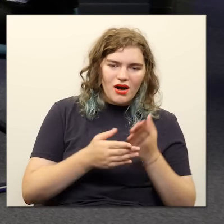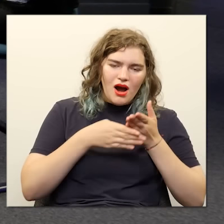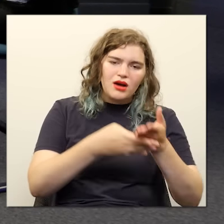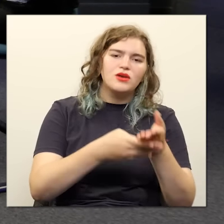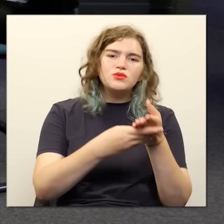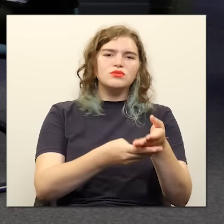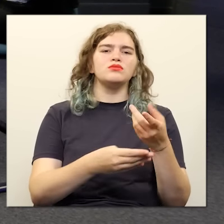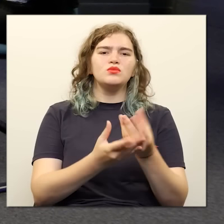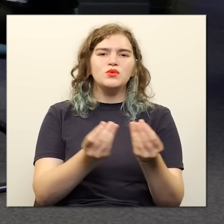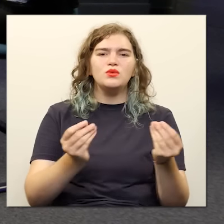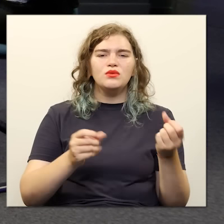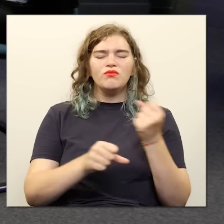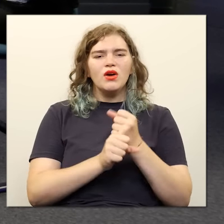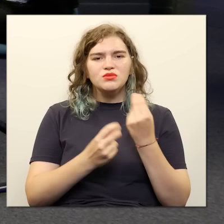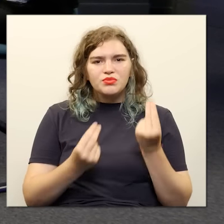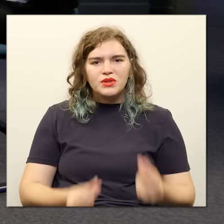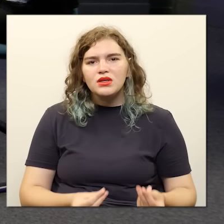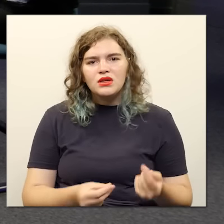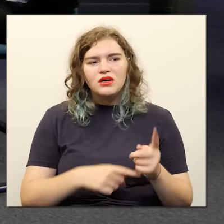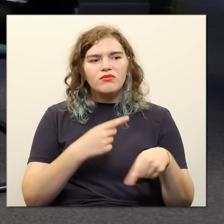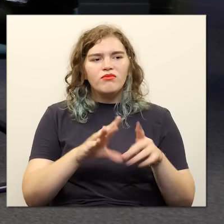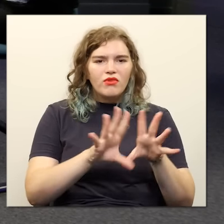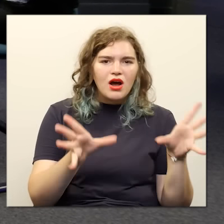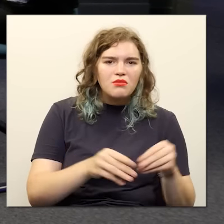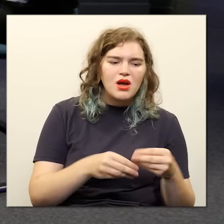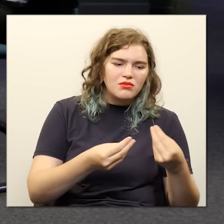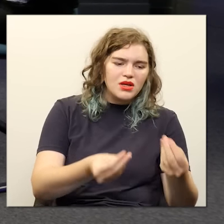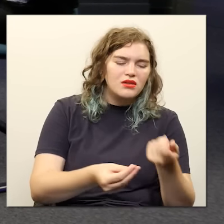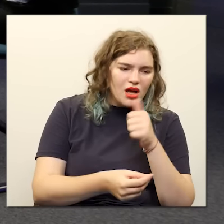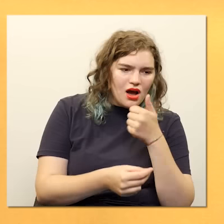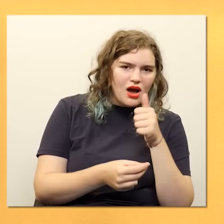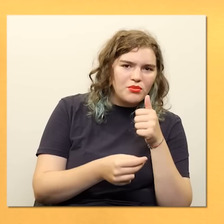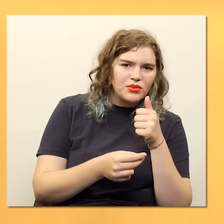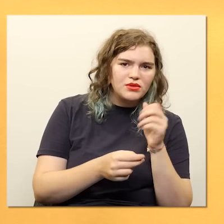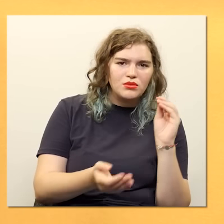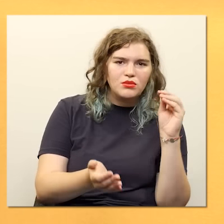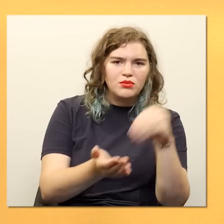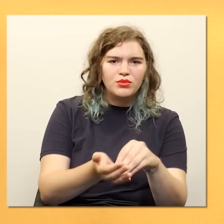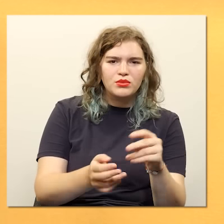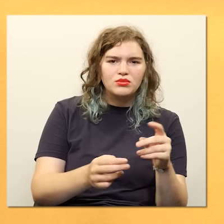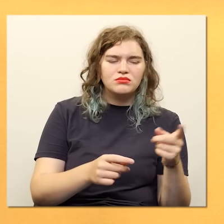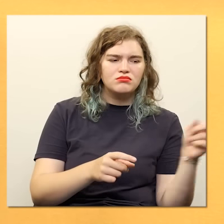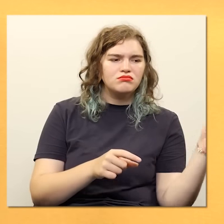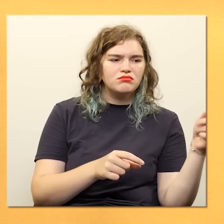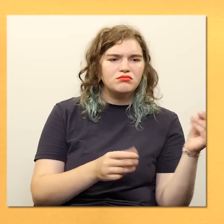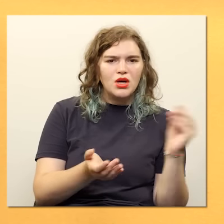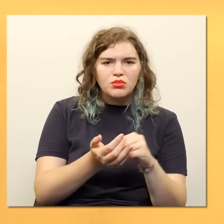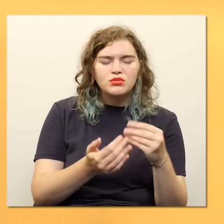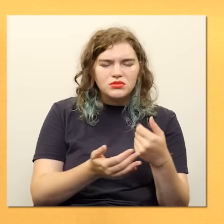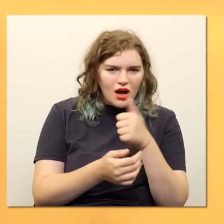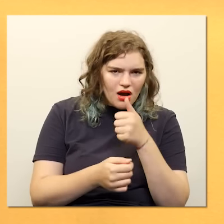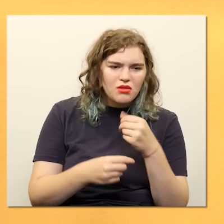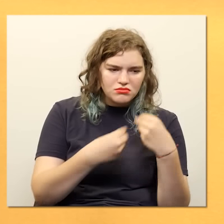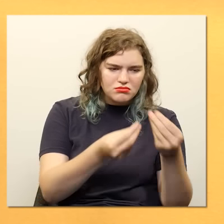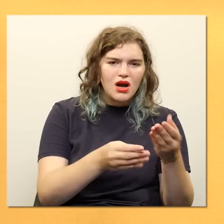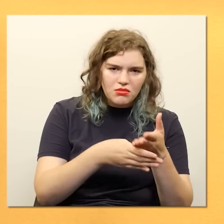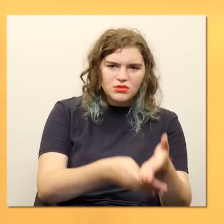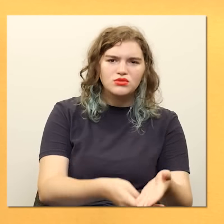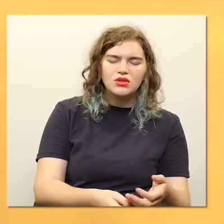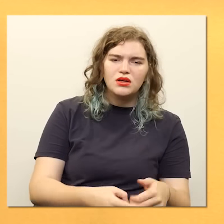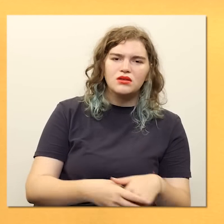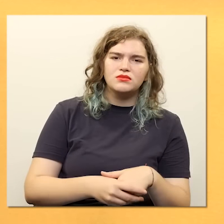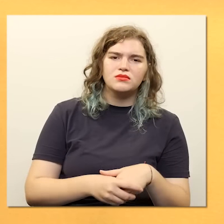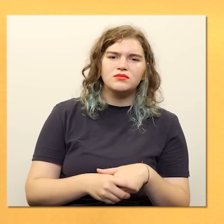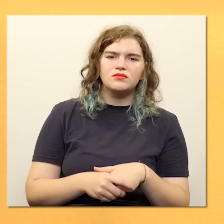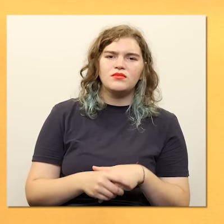la ei, la o familie, le-am băgat apa, că n-aveau apă curentă. Și le-am băgat apa.